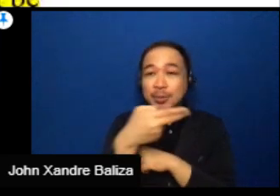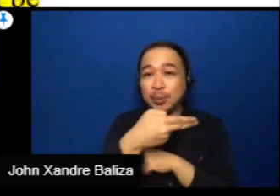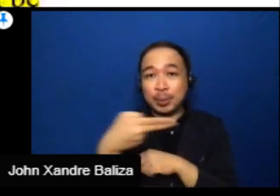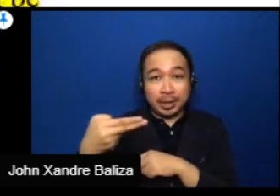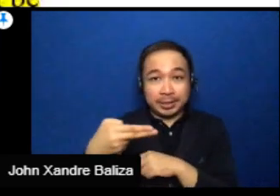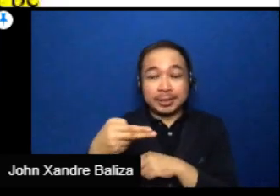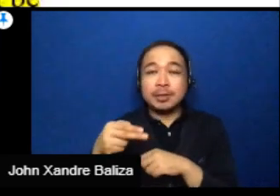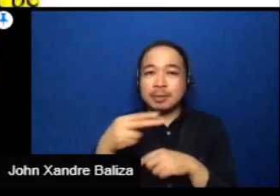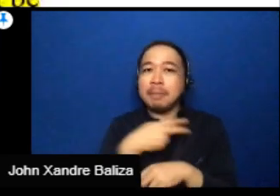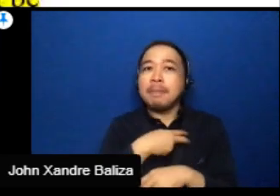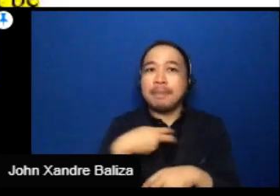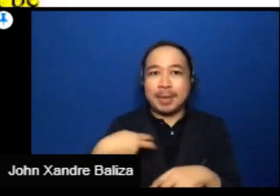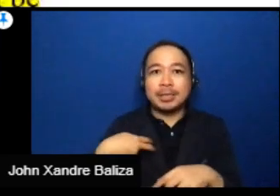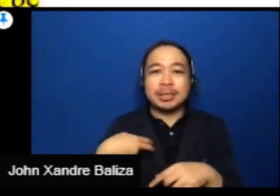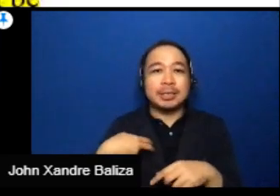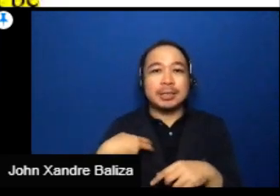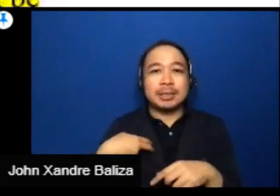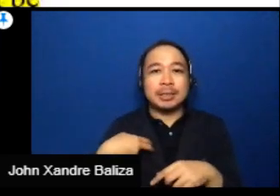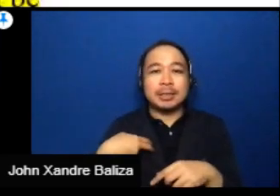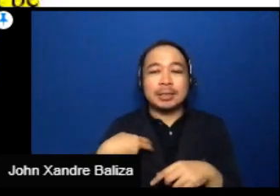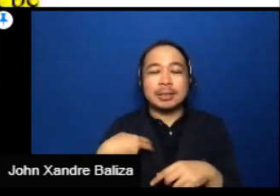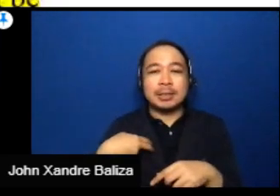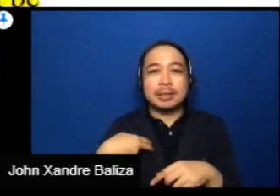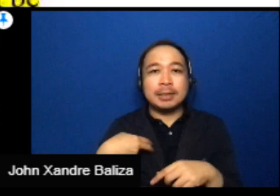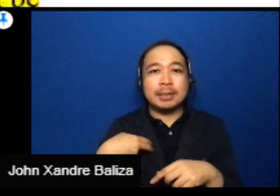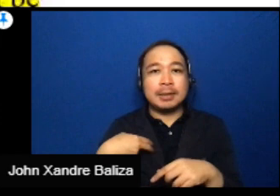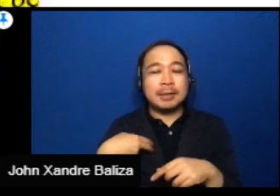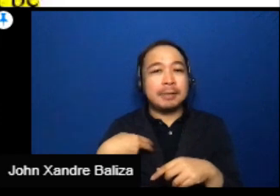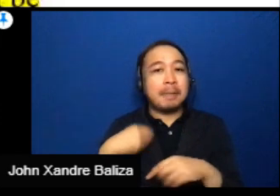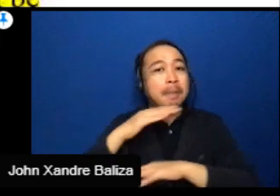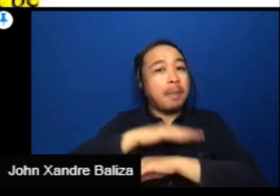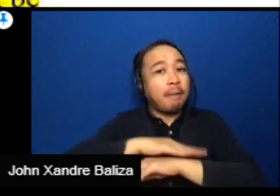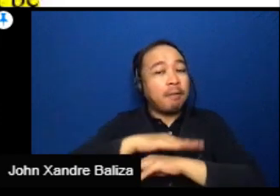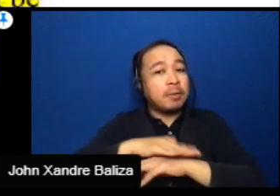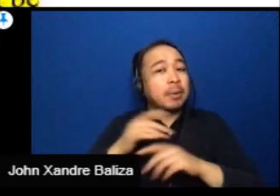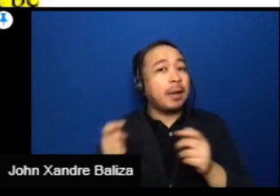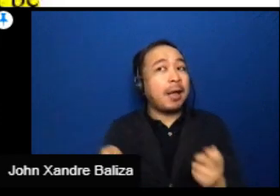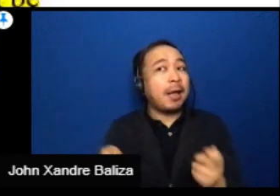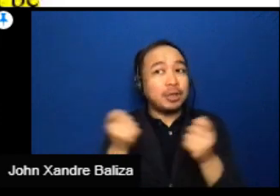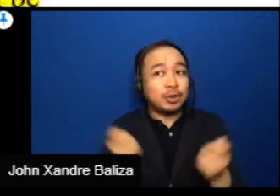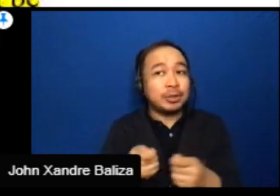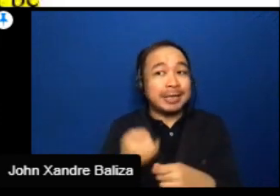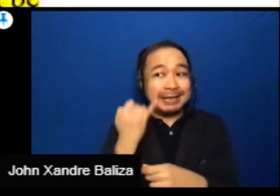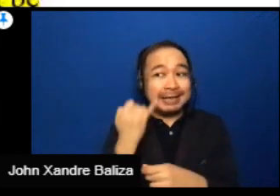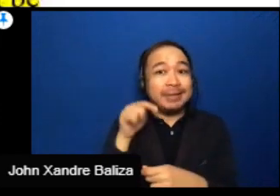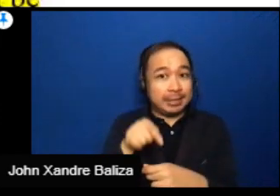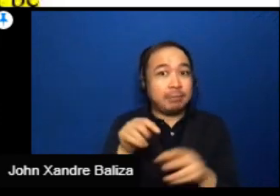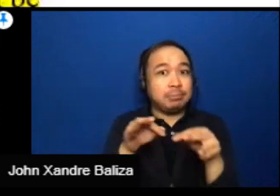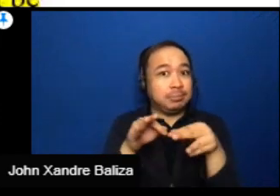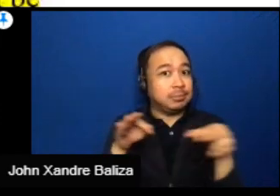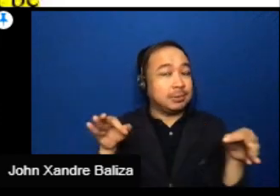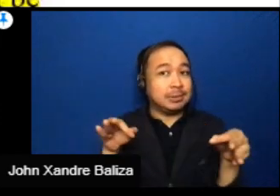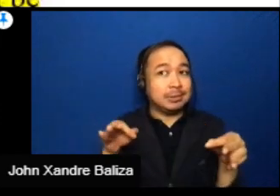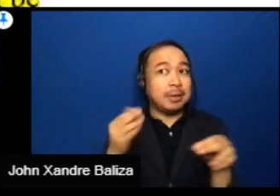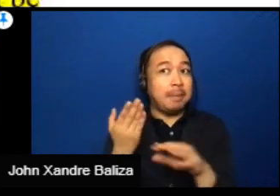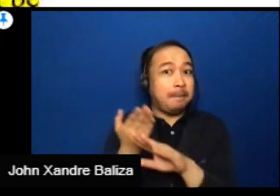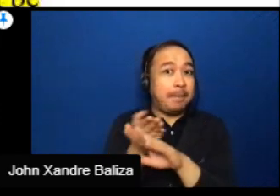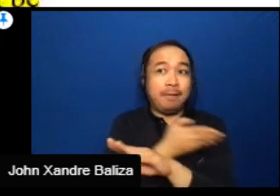你可以请那个秘书处可以把中方的反对的名字去掉。